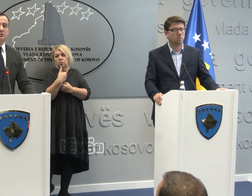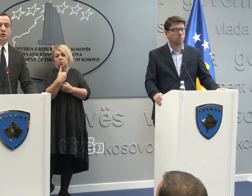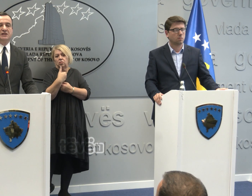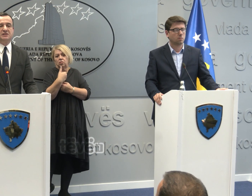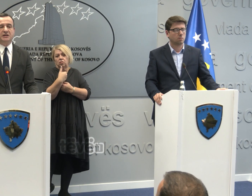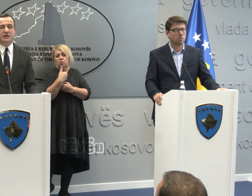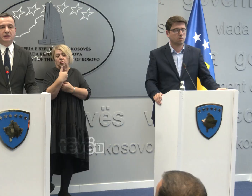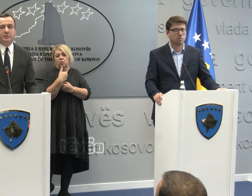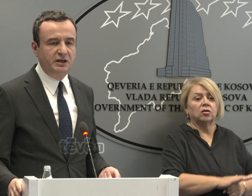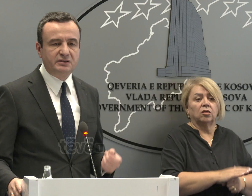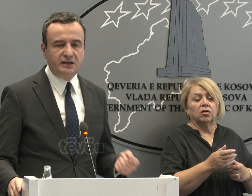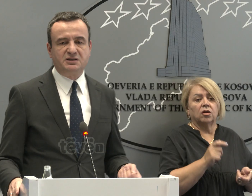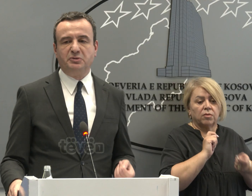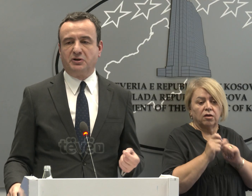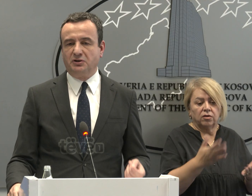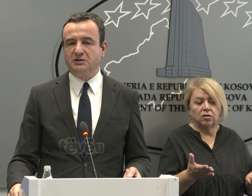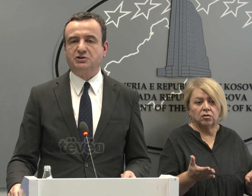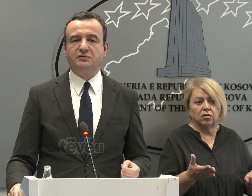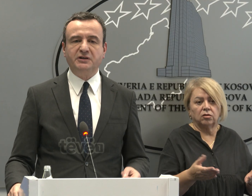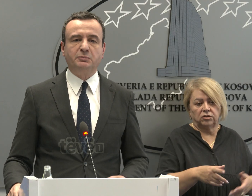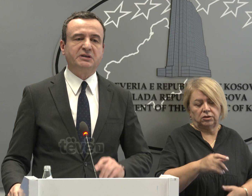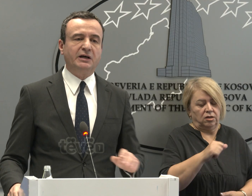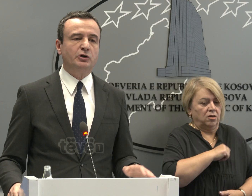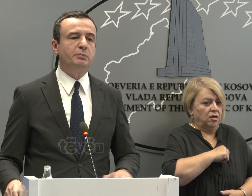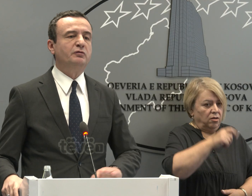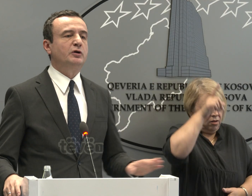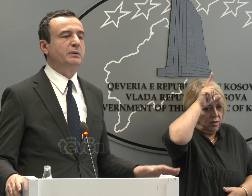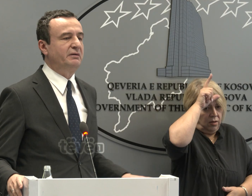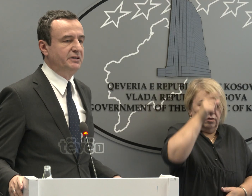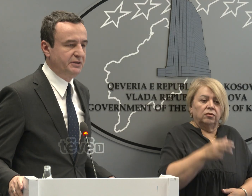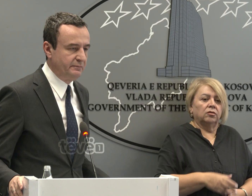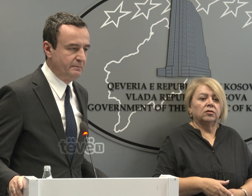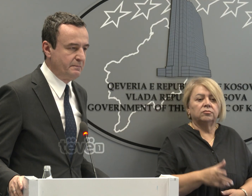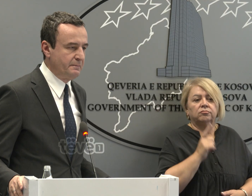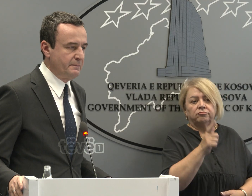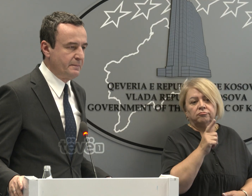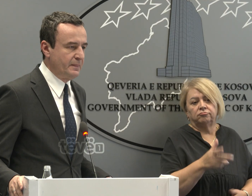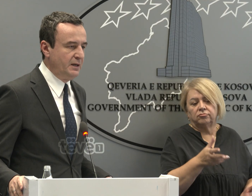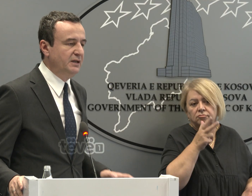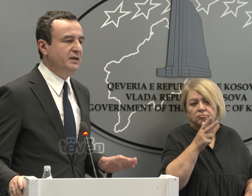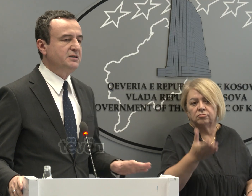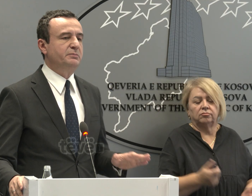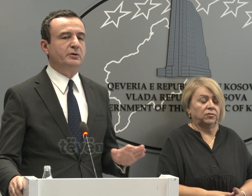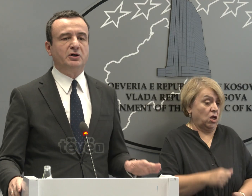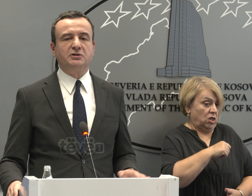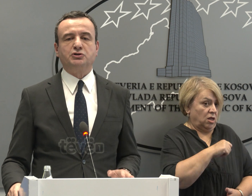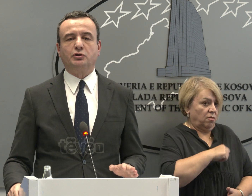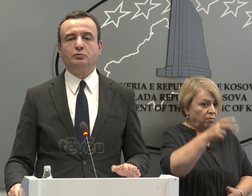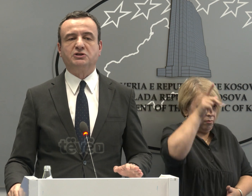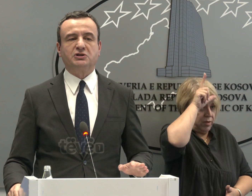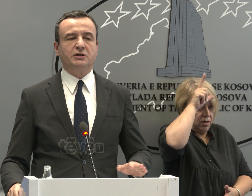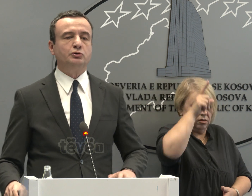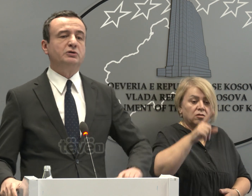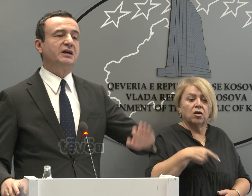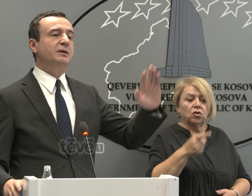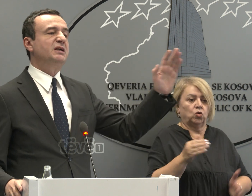nënshkrim të marrëveshjes. Interesi i Beogradit është të flitet për dialog pa u folur për marrëveshje. Interesi i Beogradit është të